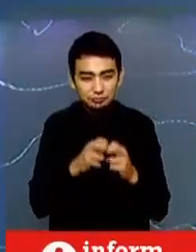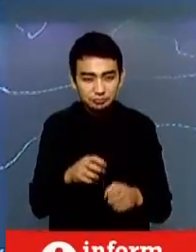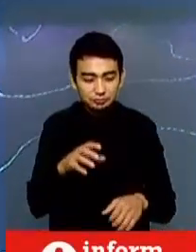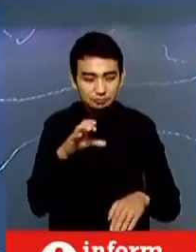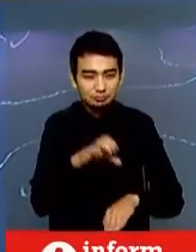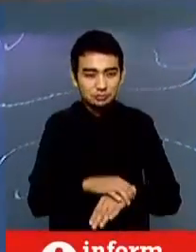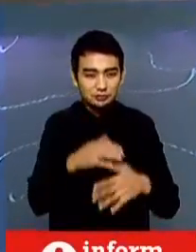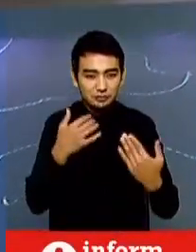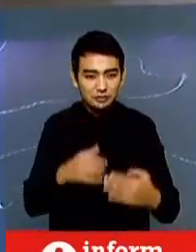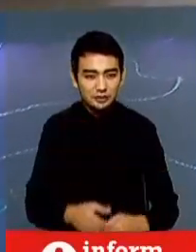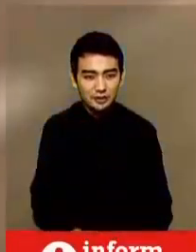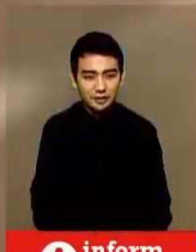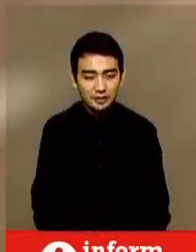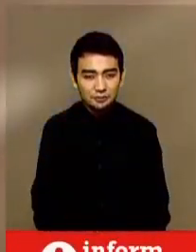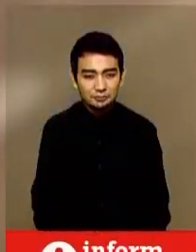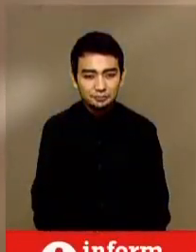пиғылдары іске аспай қалды.